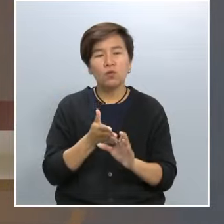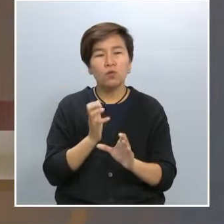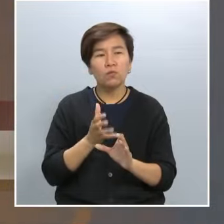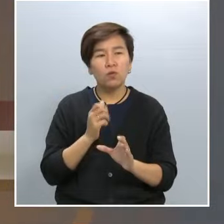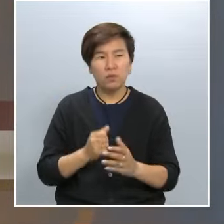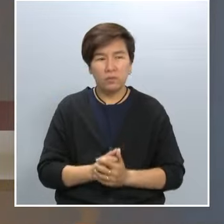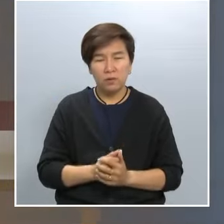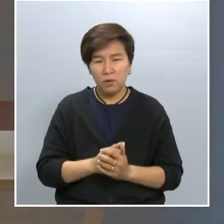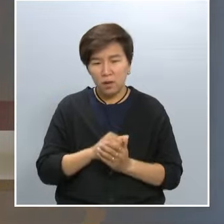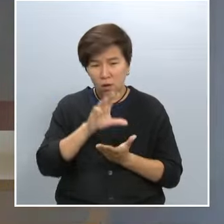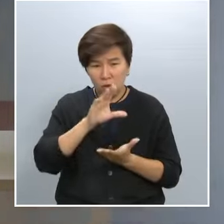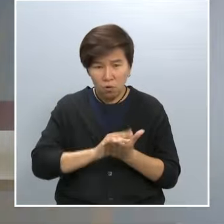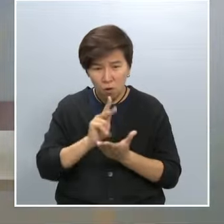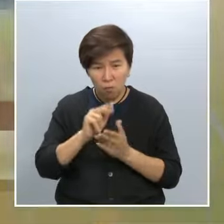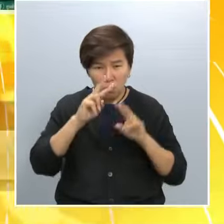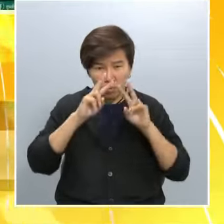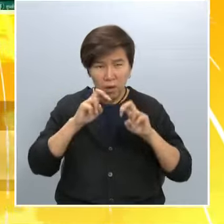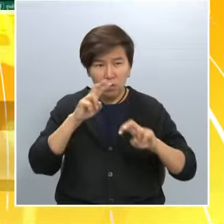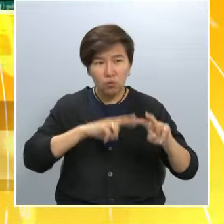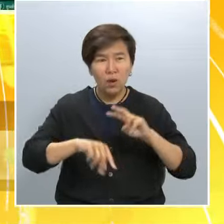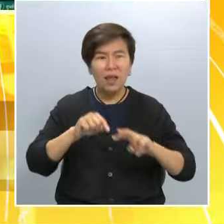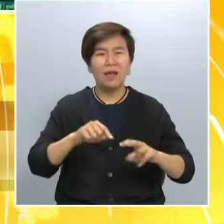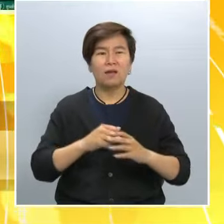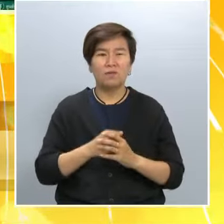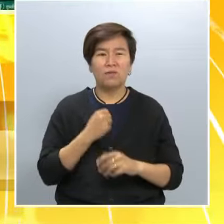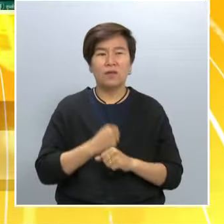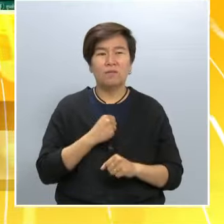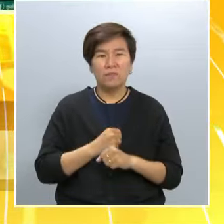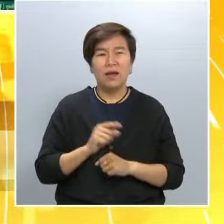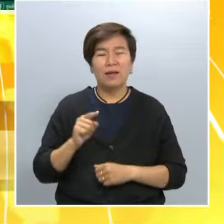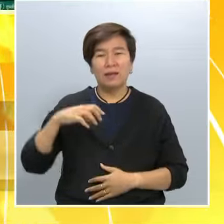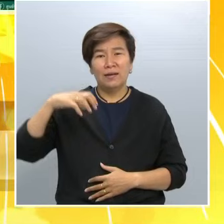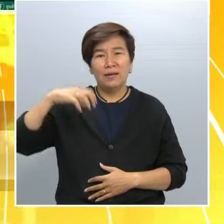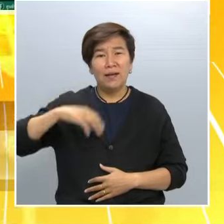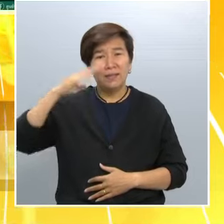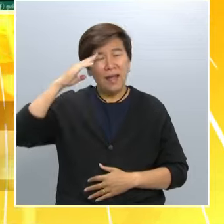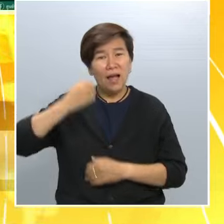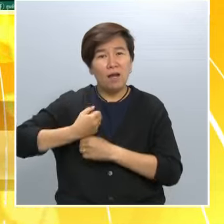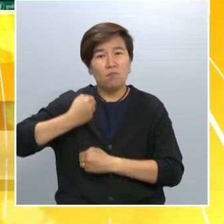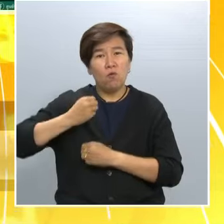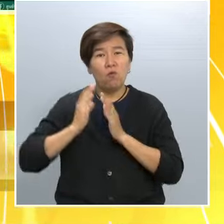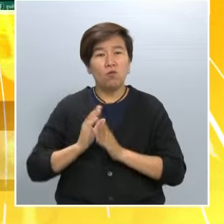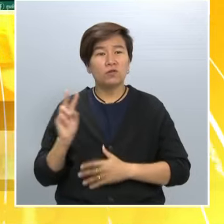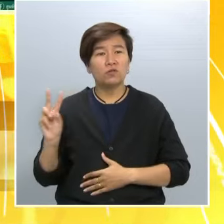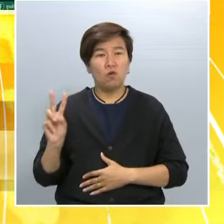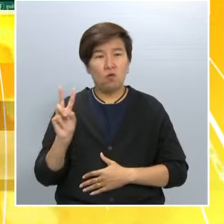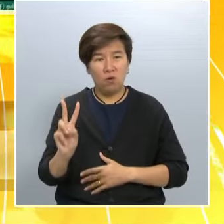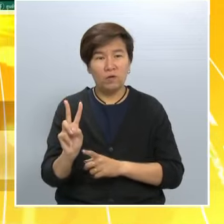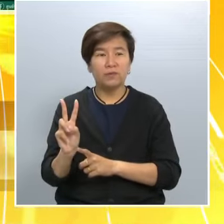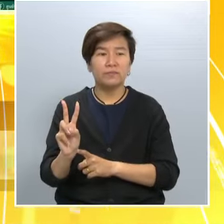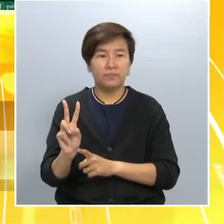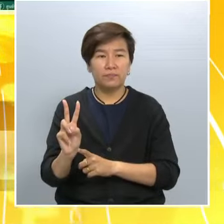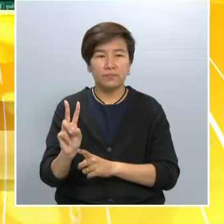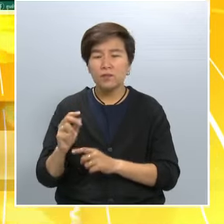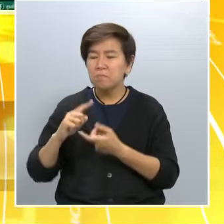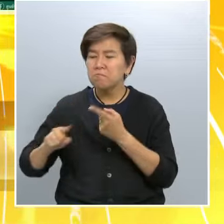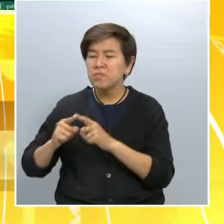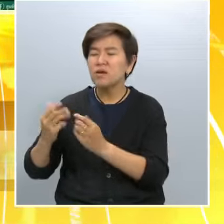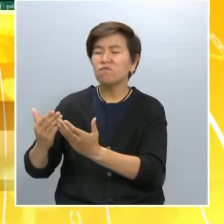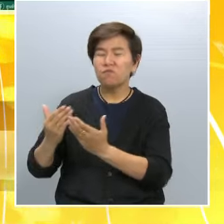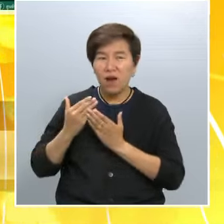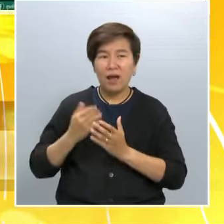สอบข้อเท็จจริงแล้วเป็นทหารกองประจำการจากหน่วยทหารของกองทัพบก 2นายบอกผลัดมาด้วยนะคะว่าได้รับการอนุญาต